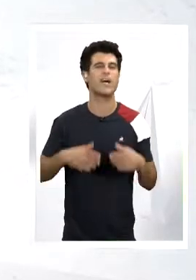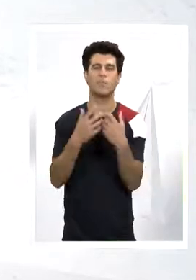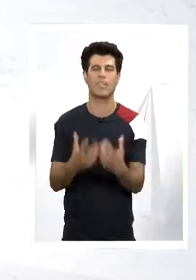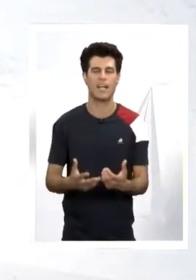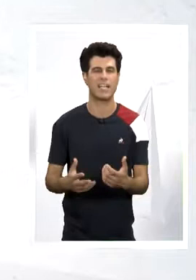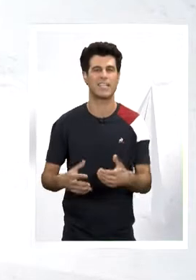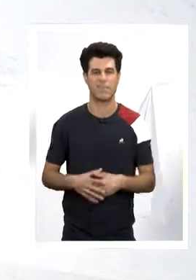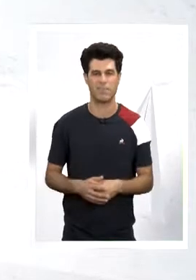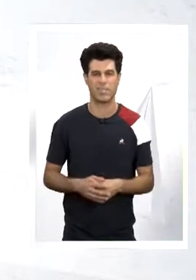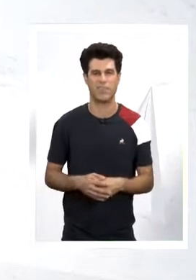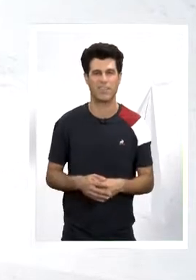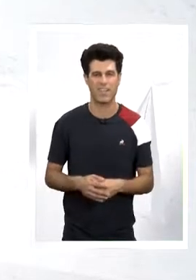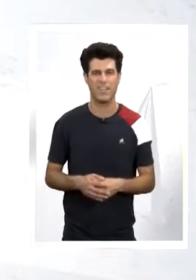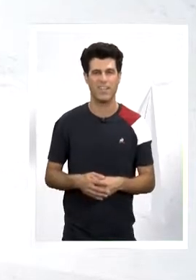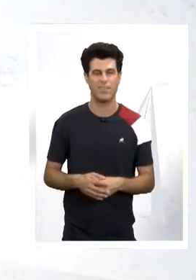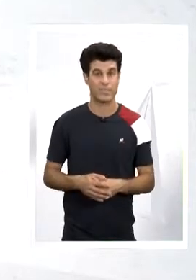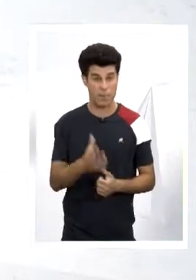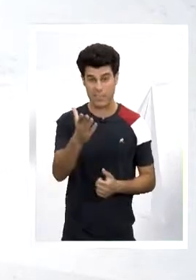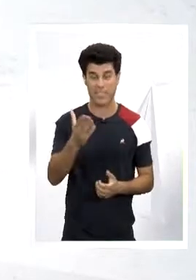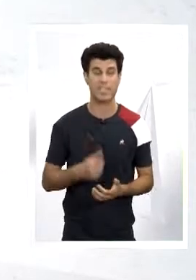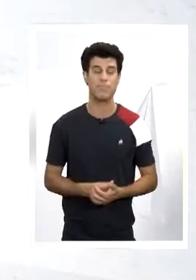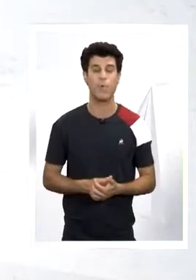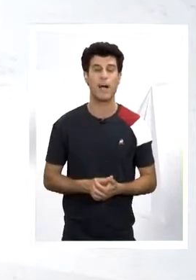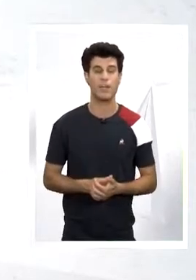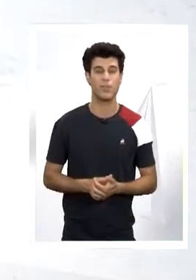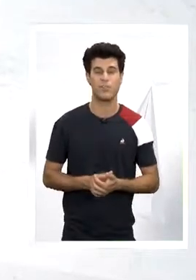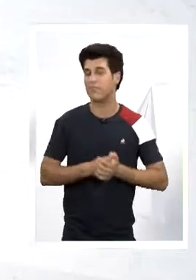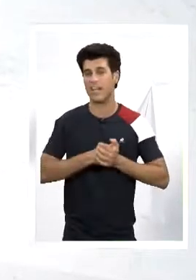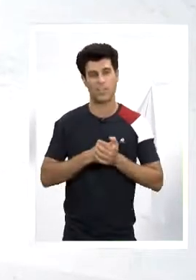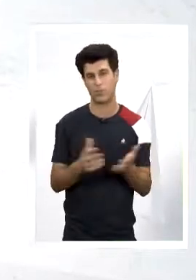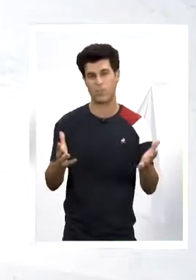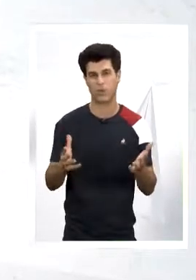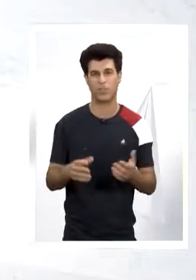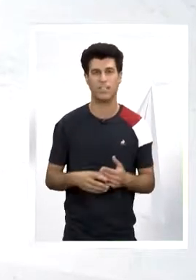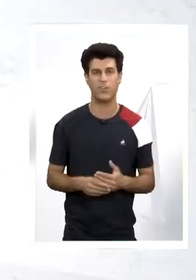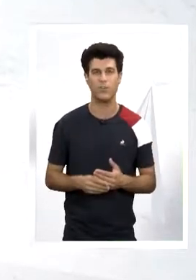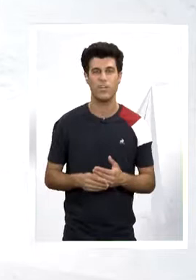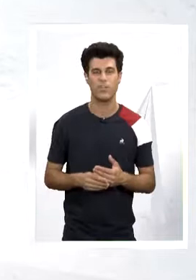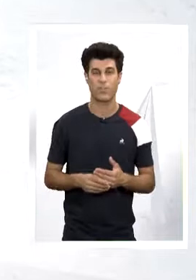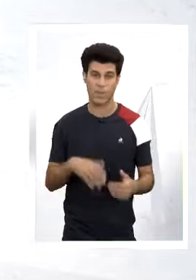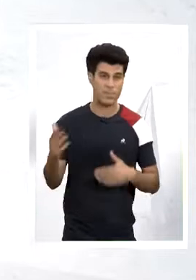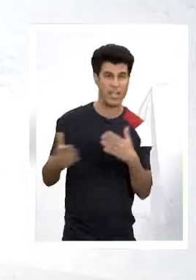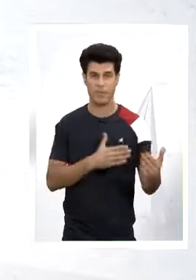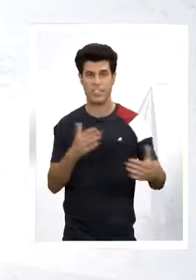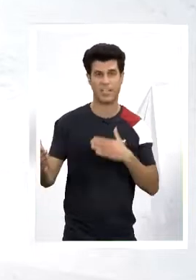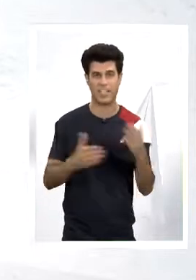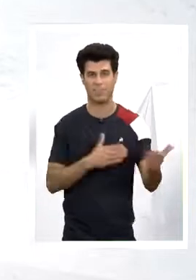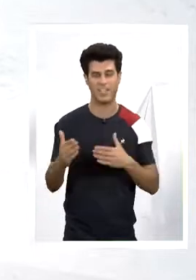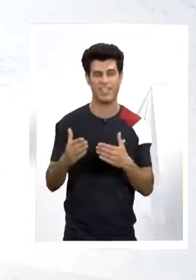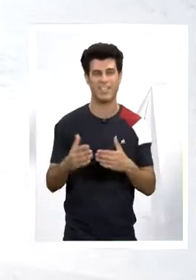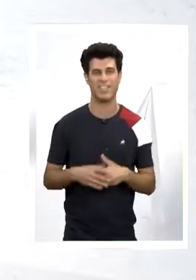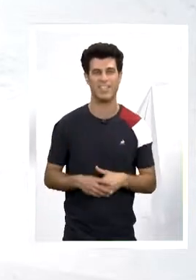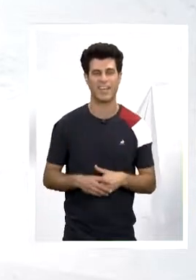כל כך מתגעגעת לסבא וסבתא, ואתם באמת נתתם פה רעיון נפלא לכל מי שרואה אותנו, שאפשר גם לשחק